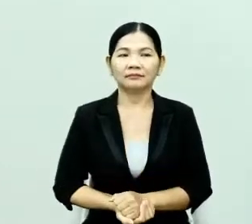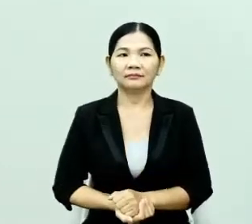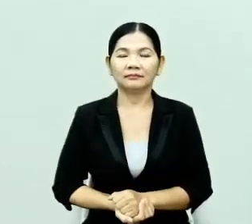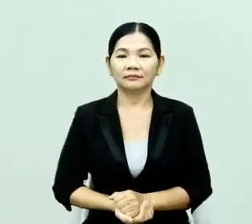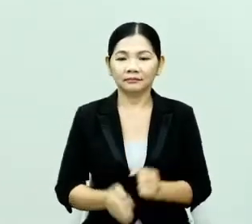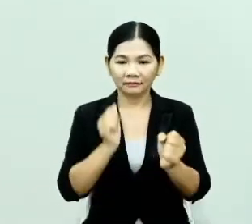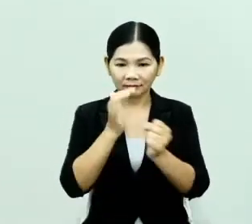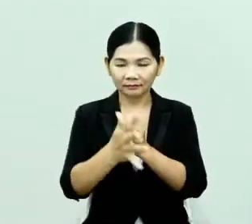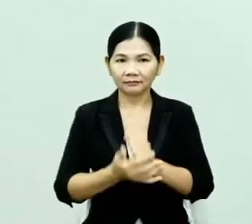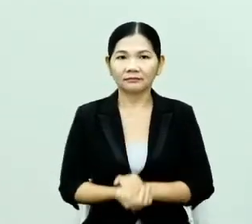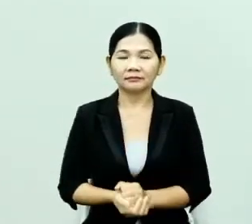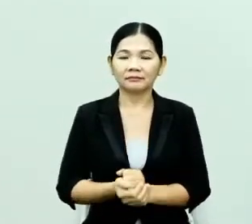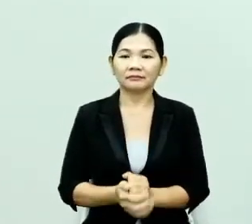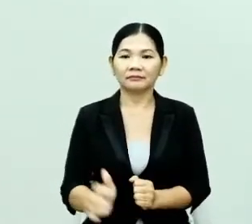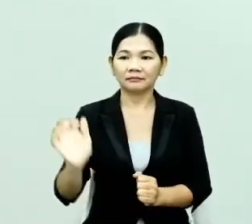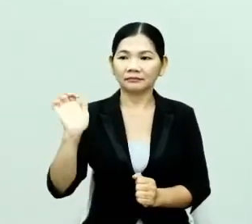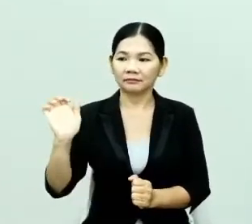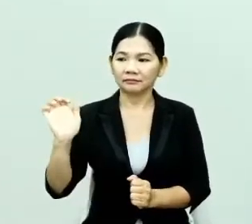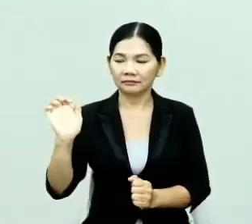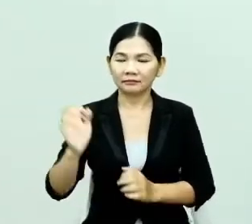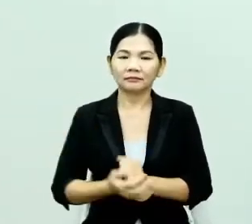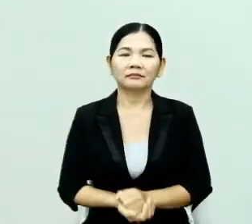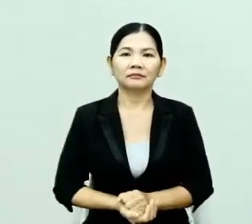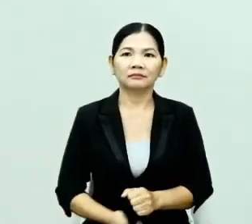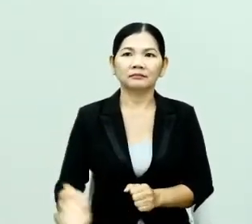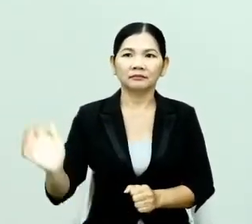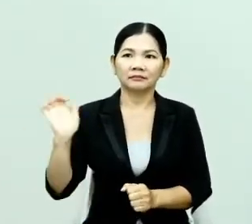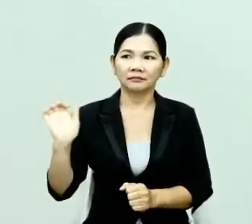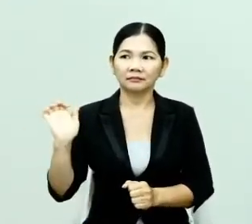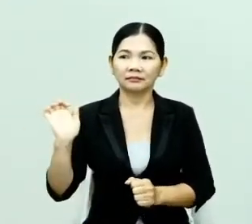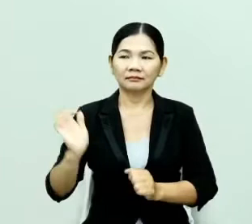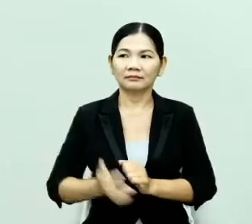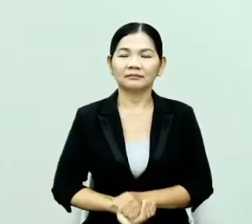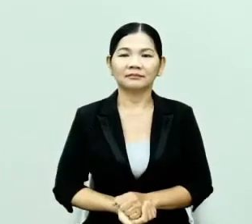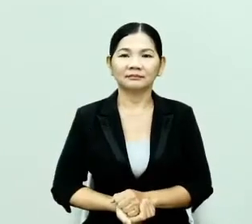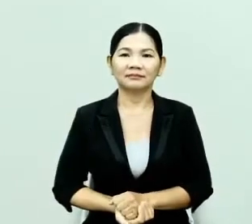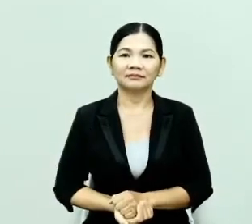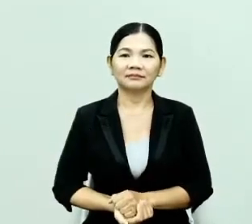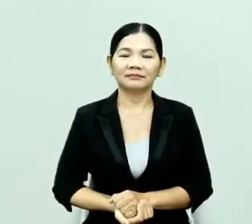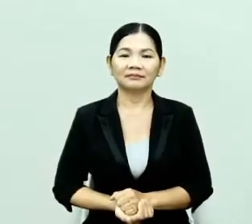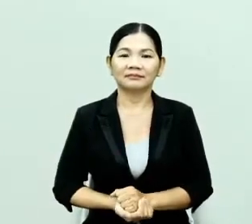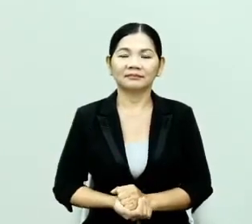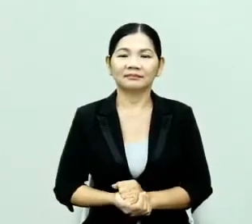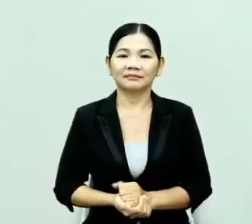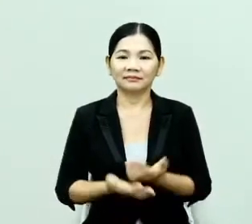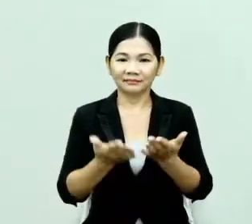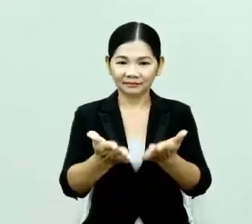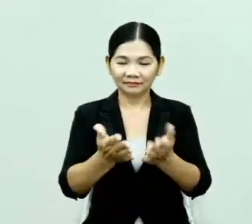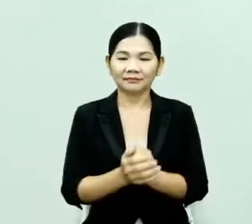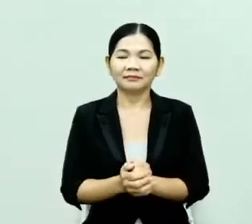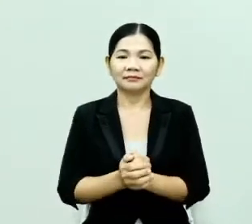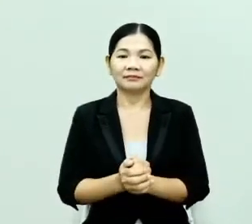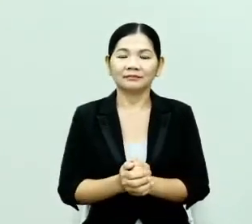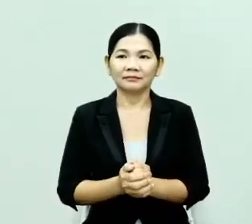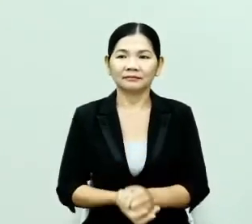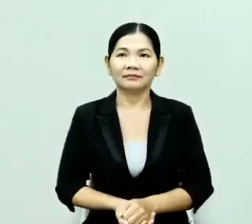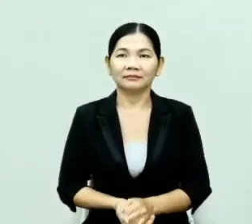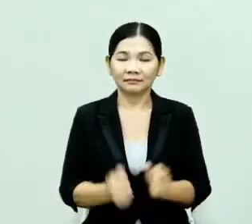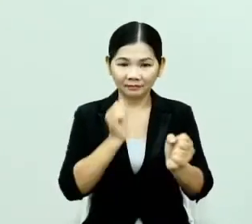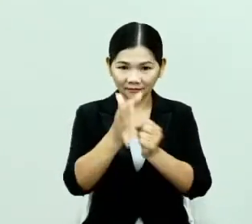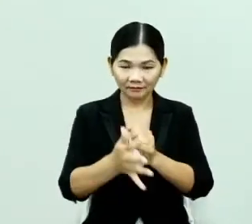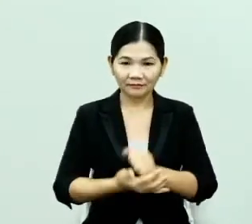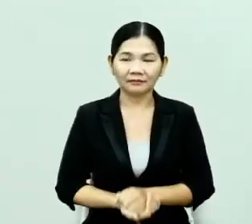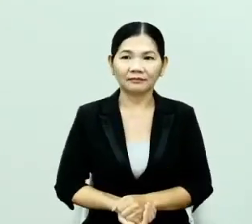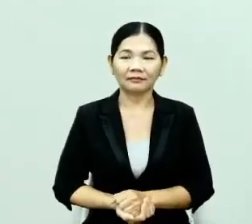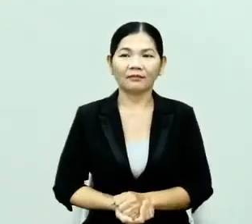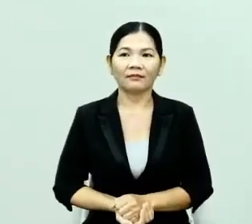ណាចាប់ផ្ដើមចម្ដងទៀតចអរគុណកូនកូនឥឡូវកូនកូនថាសូដើមដែលខ្លួនឯងចាប់ផ្ដើ